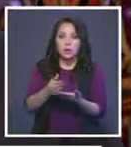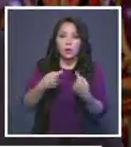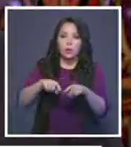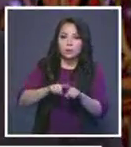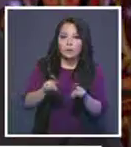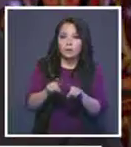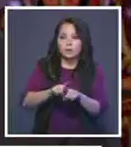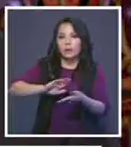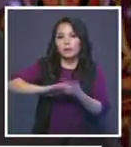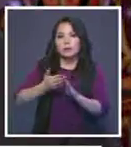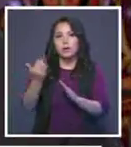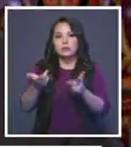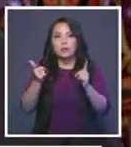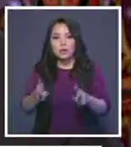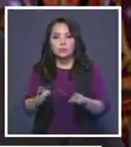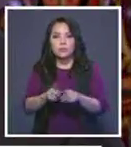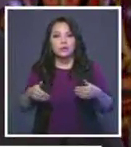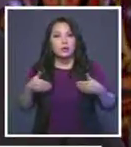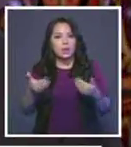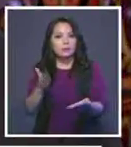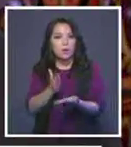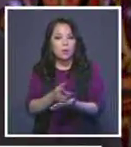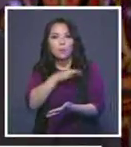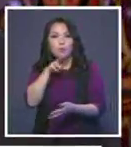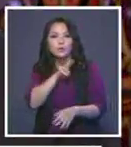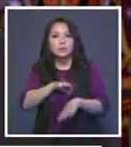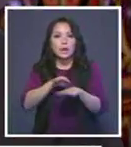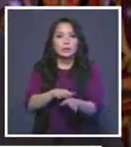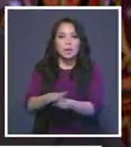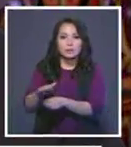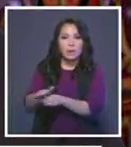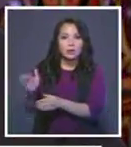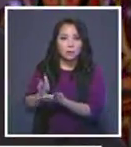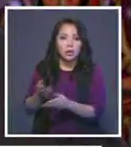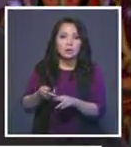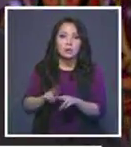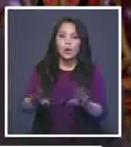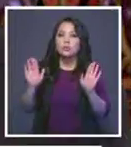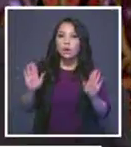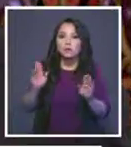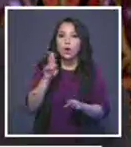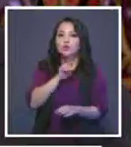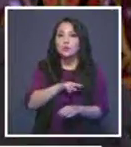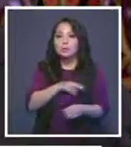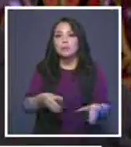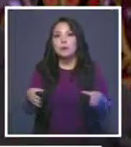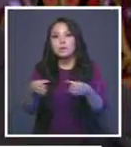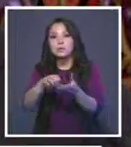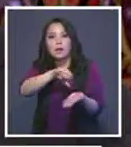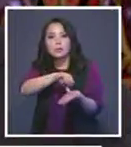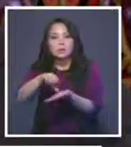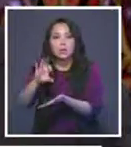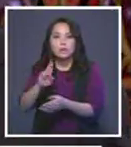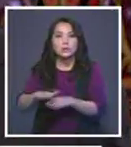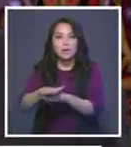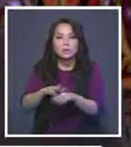келісім кеңестері бар. Олар көп жұмыс атқарып жатыр. Олар тек қана жұмыс бабындағы